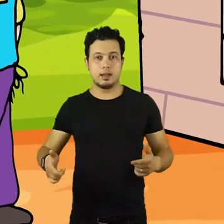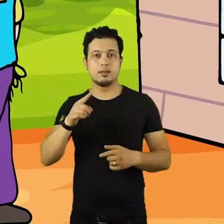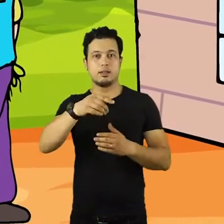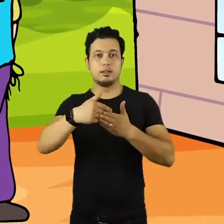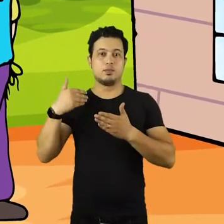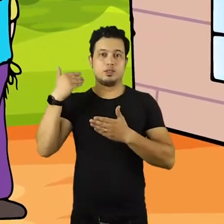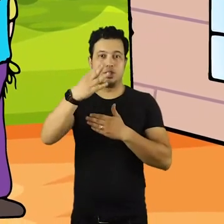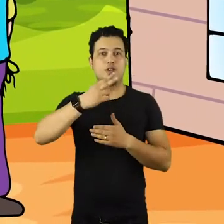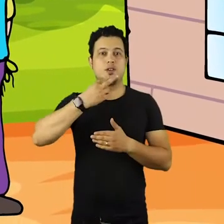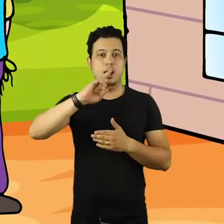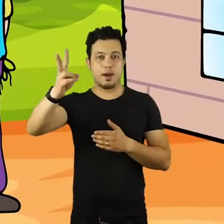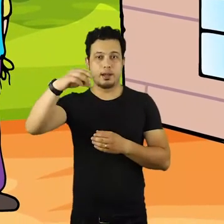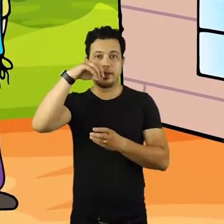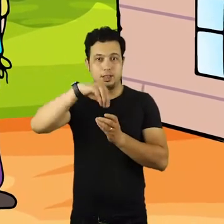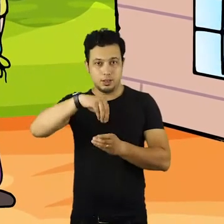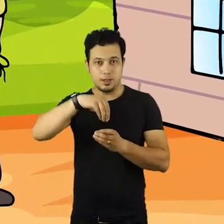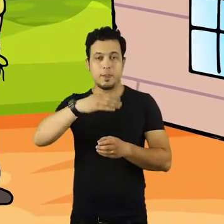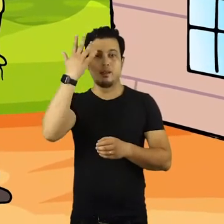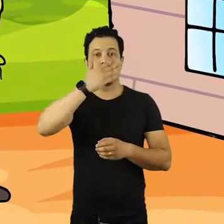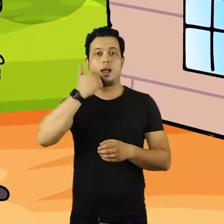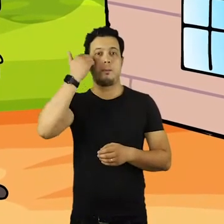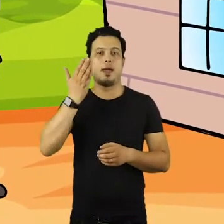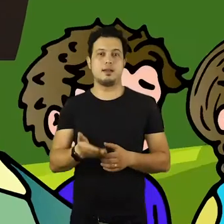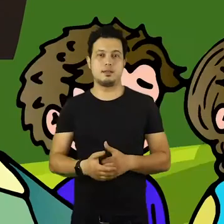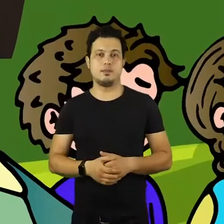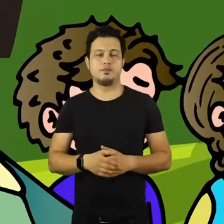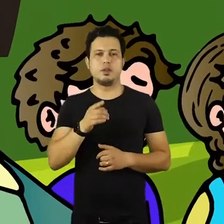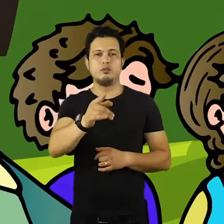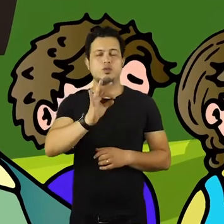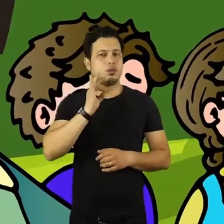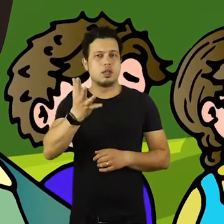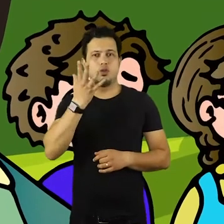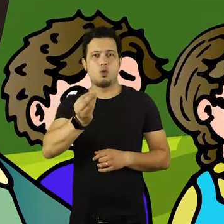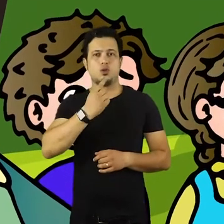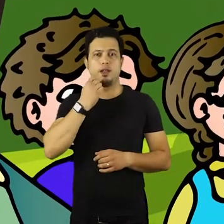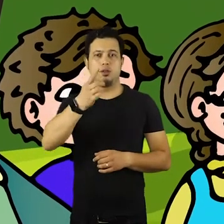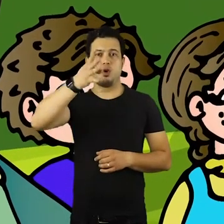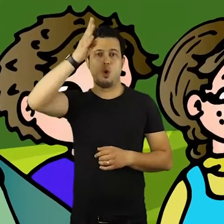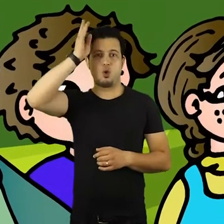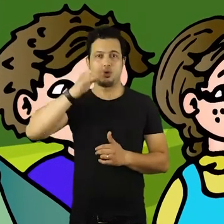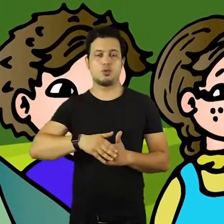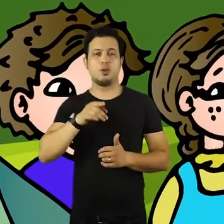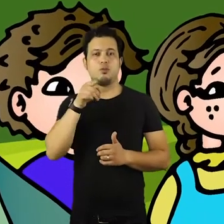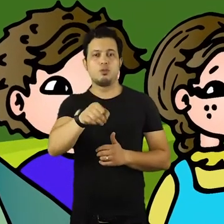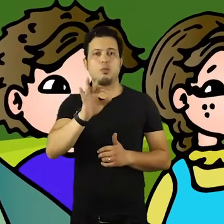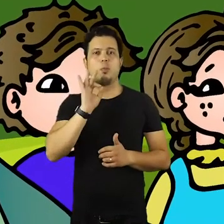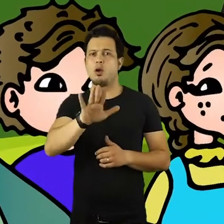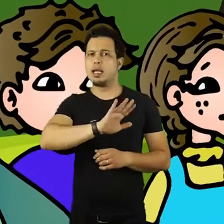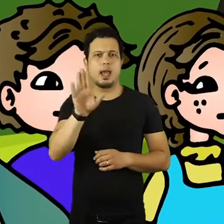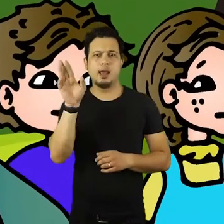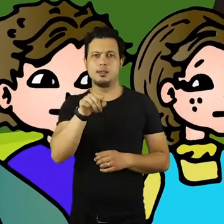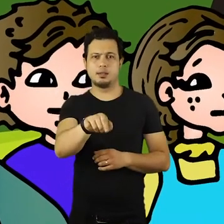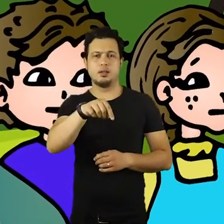dışı rengarenk, içi ise siyah beyazdı. Ama bu nasıl olur? Buranın böyle